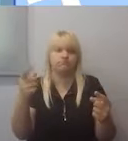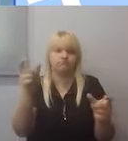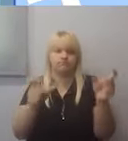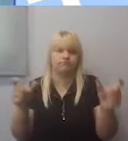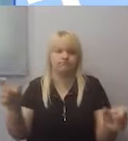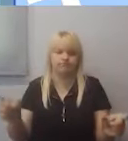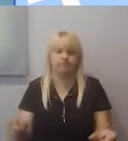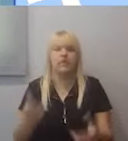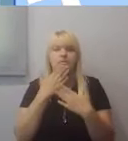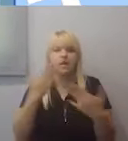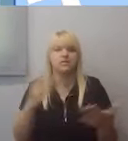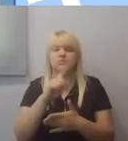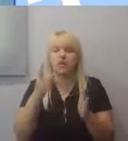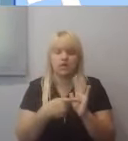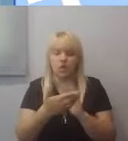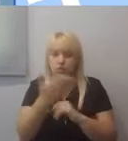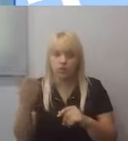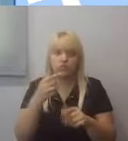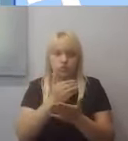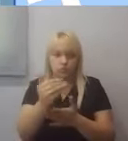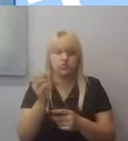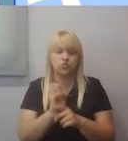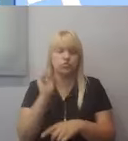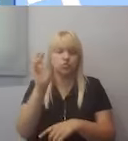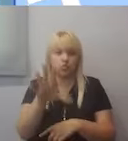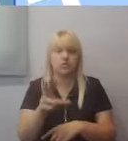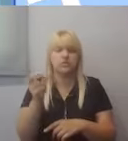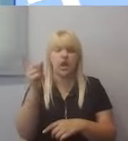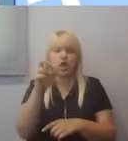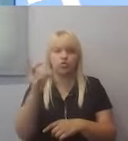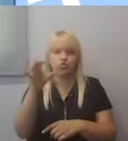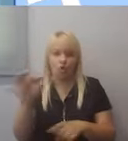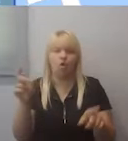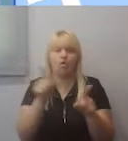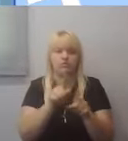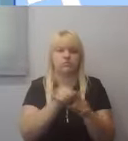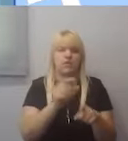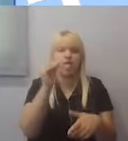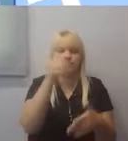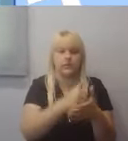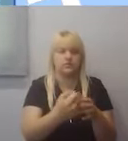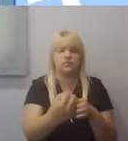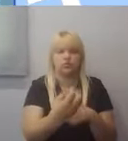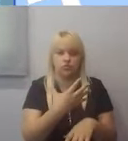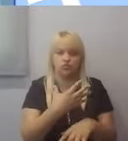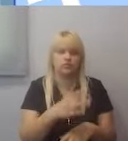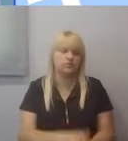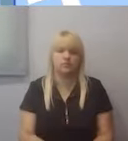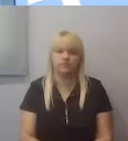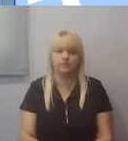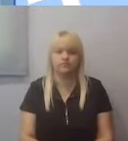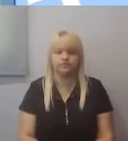paldies par jautājumiem tos turpinām iesūtīt gan slaido gan uz norādīto e-pasta adresi coip jeb civilās